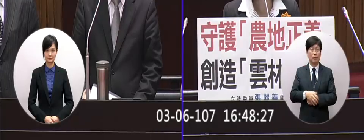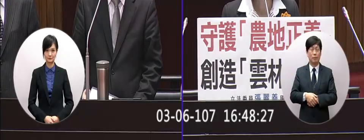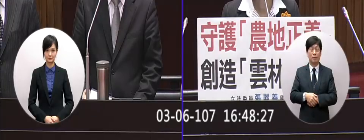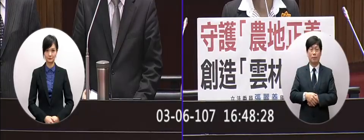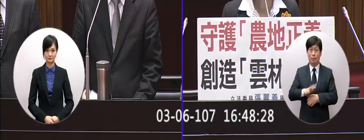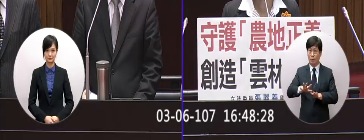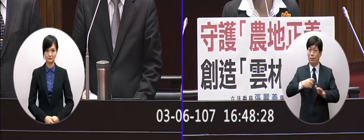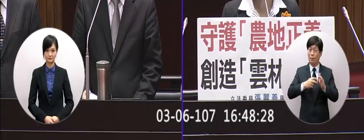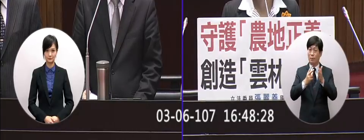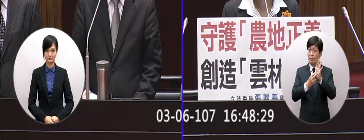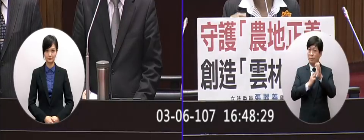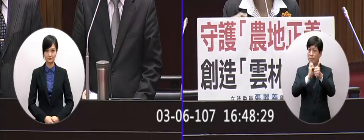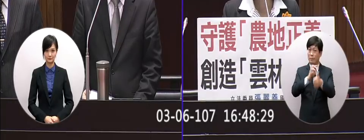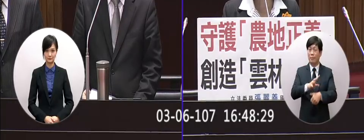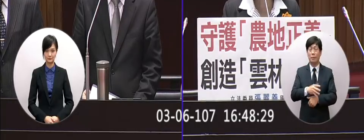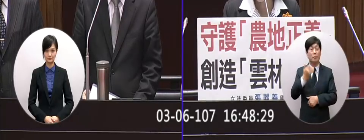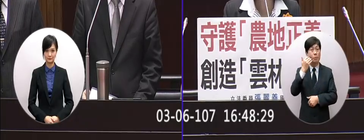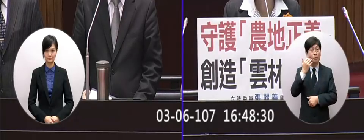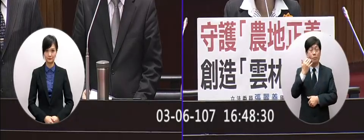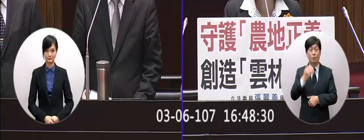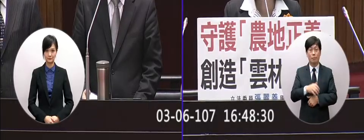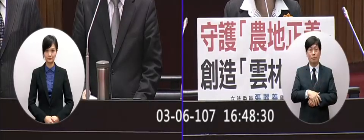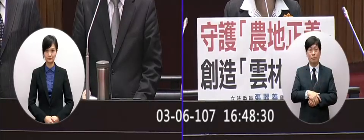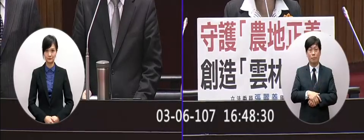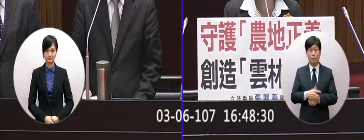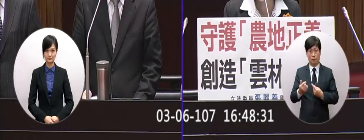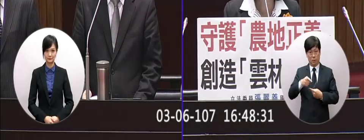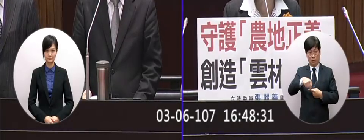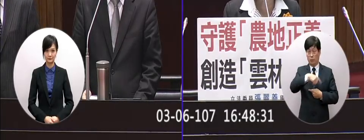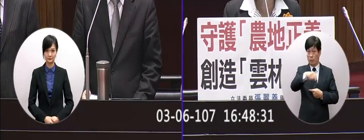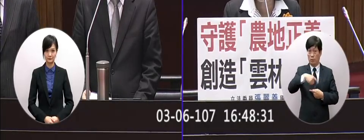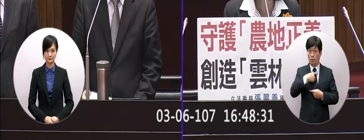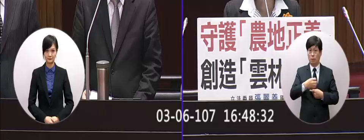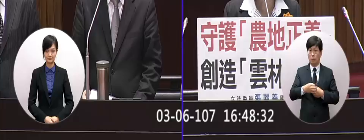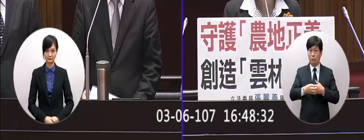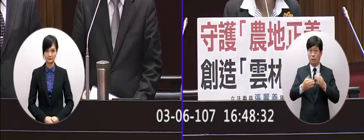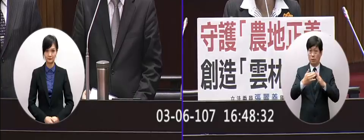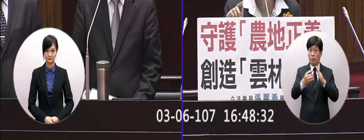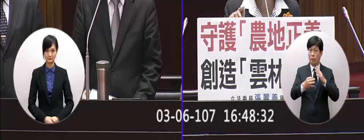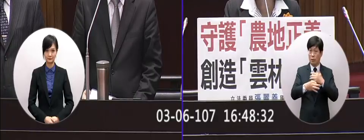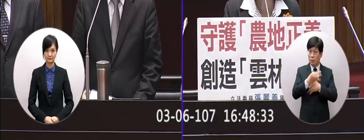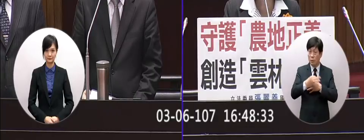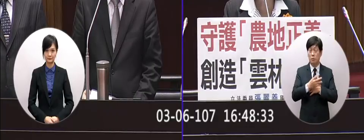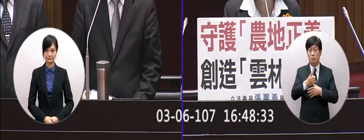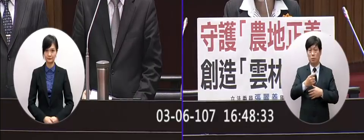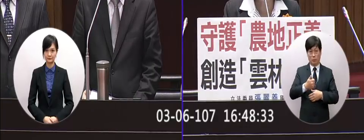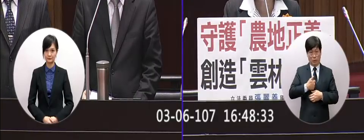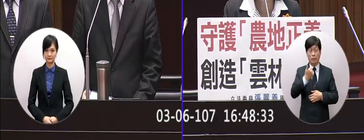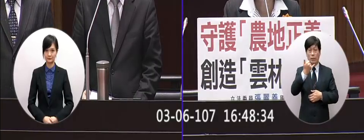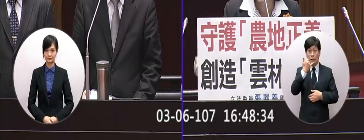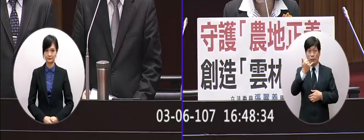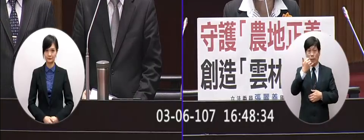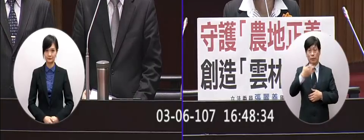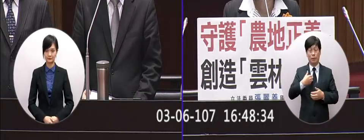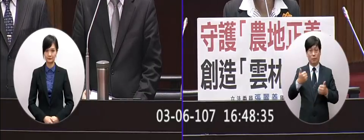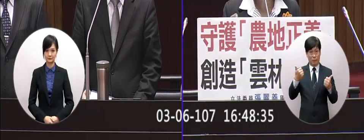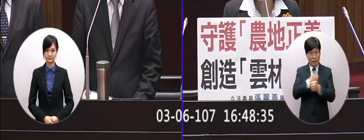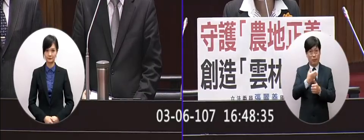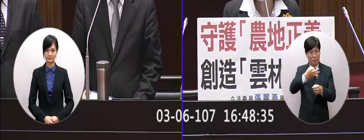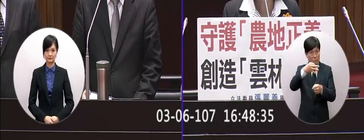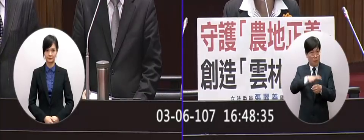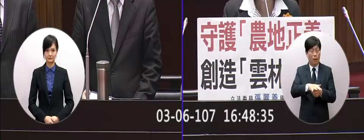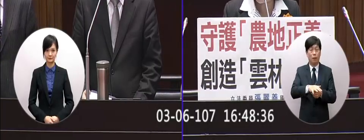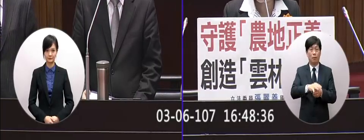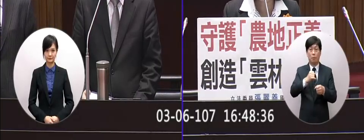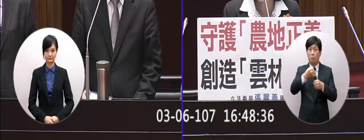我要说的是说，如果给予这些照顾的家属有个亲属照护津贴，